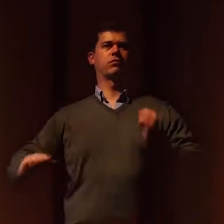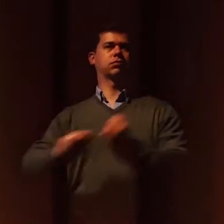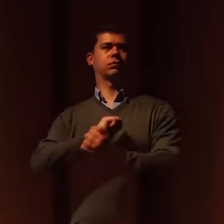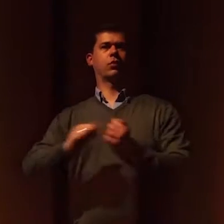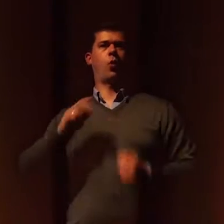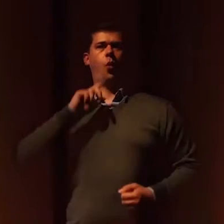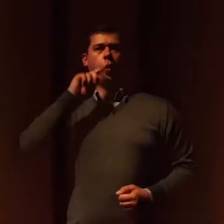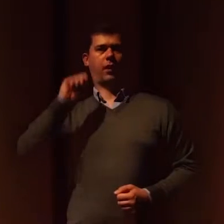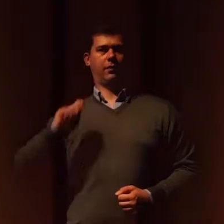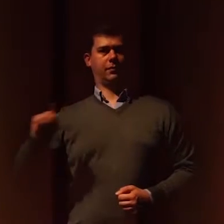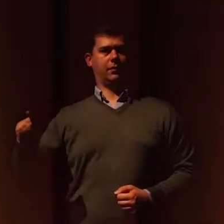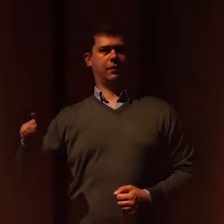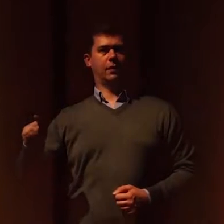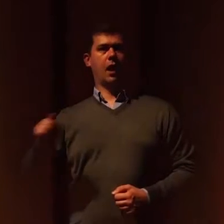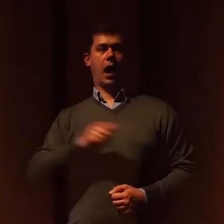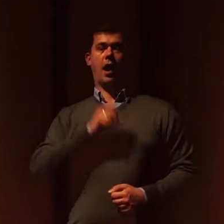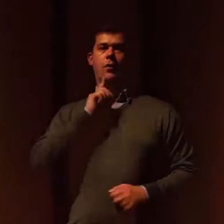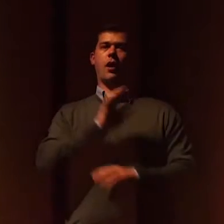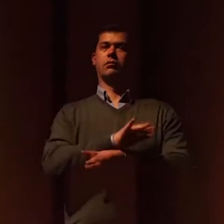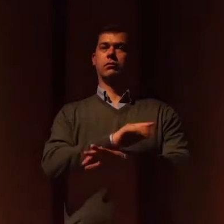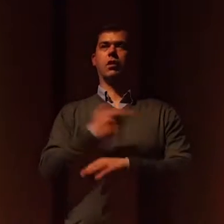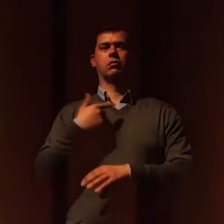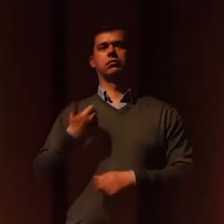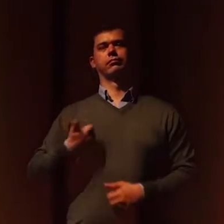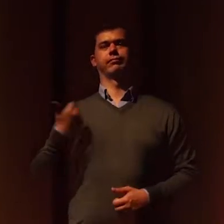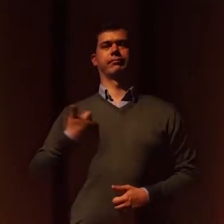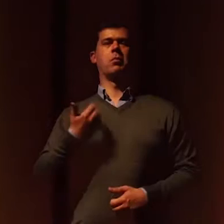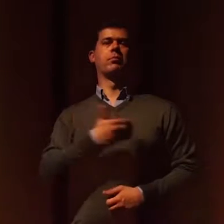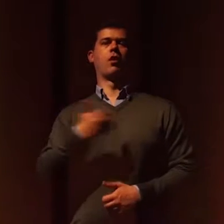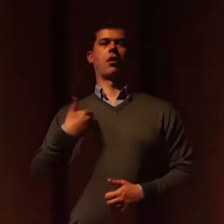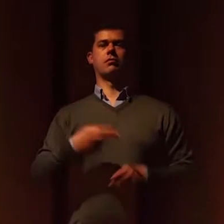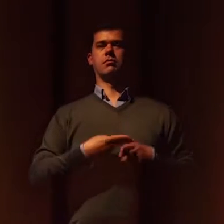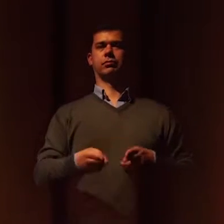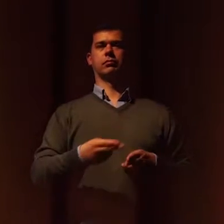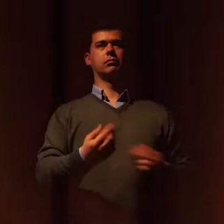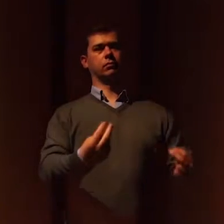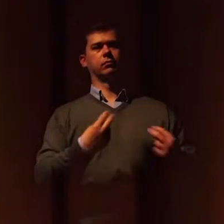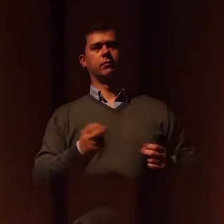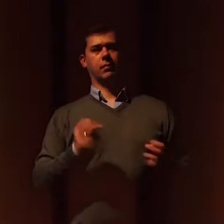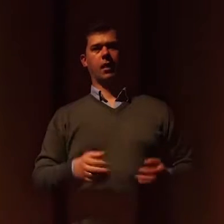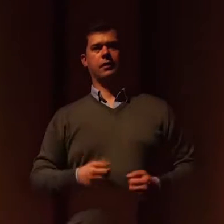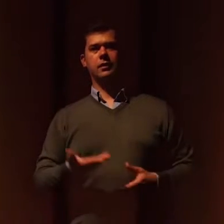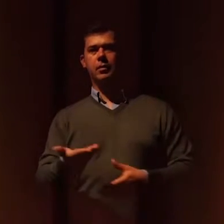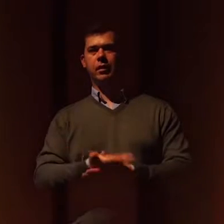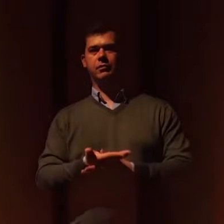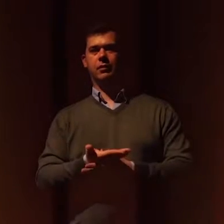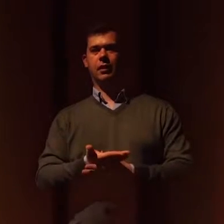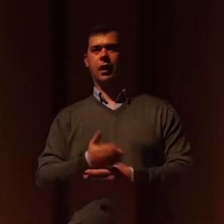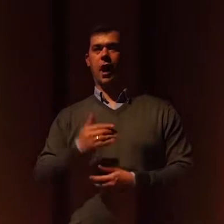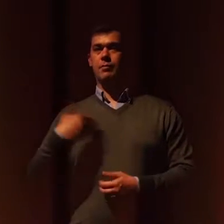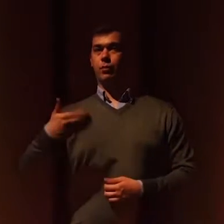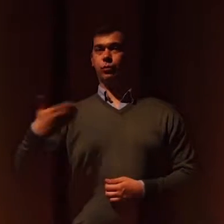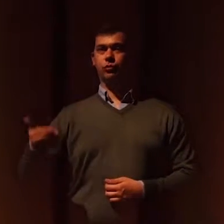na Ukrainie i tak się chwalił swą patriotyczną postawą i dopiero właśnie wiadomość